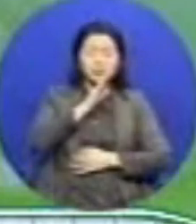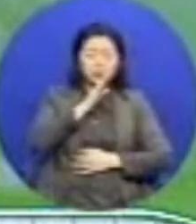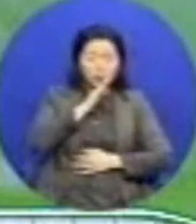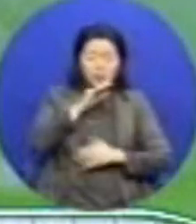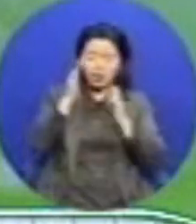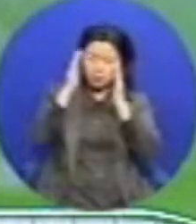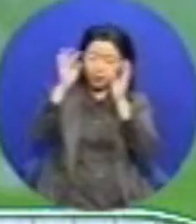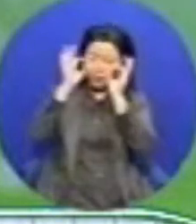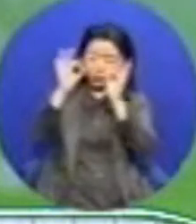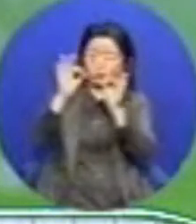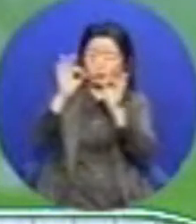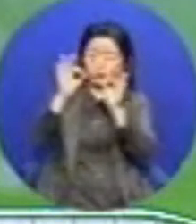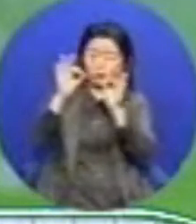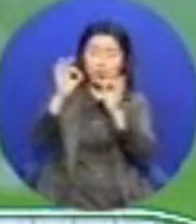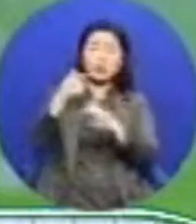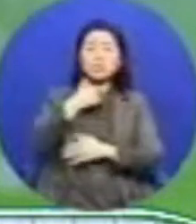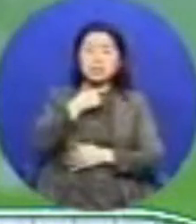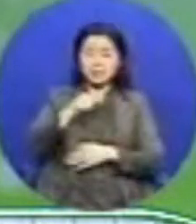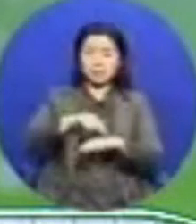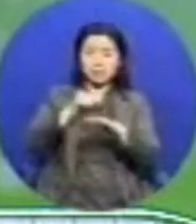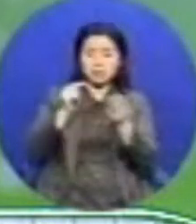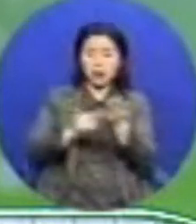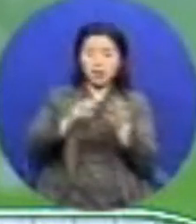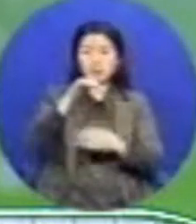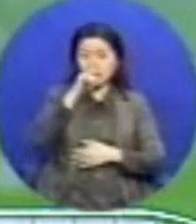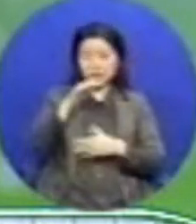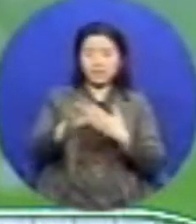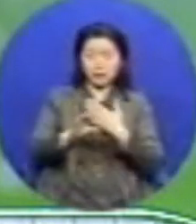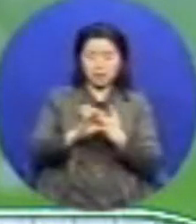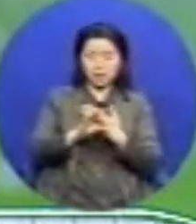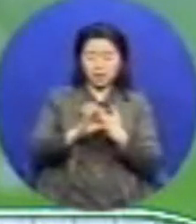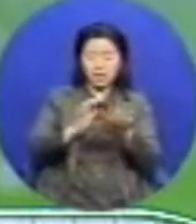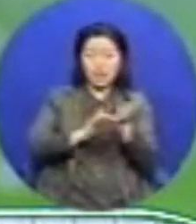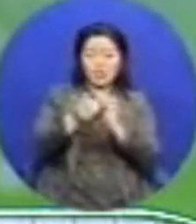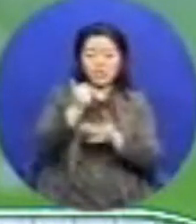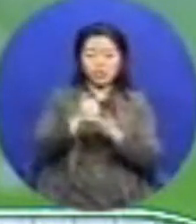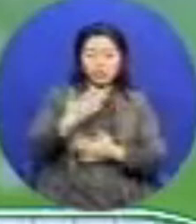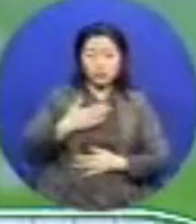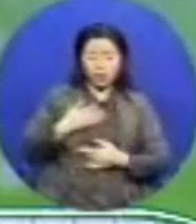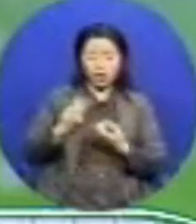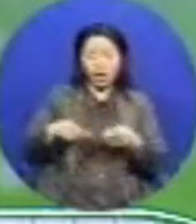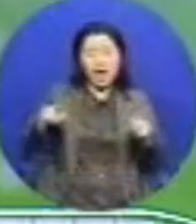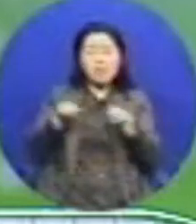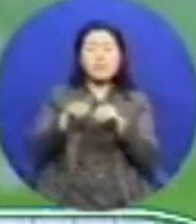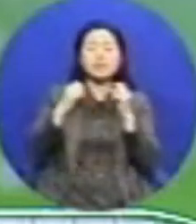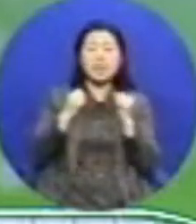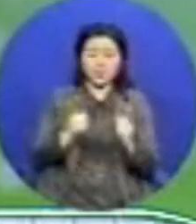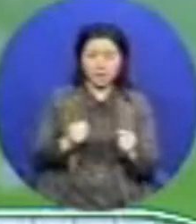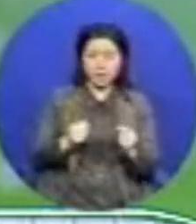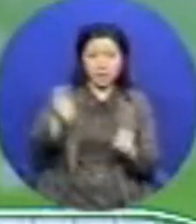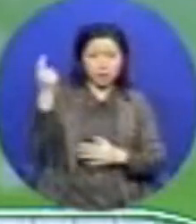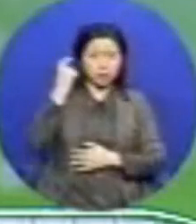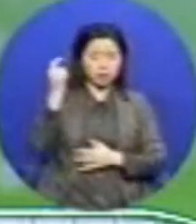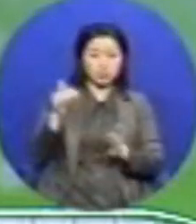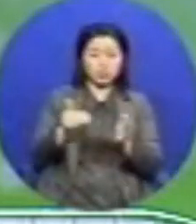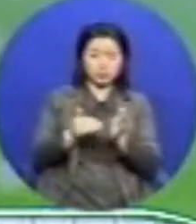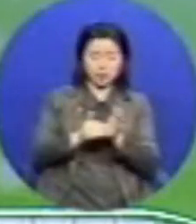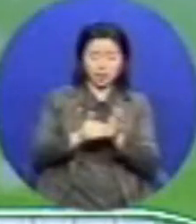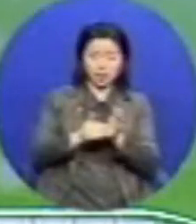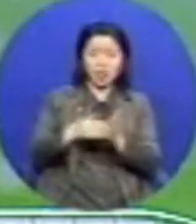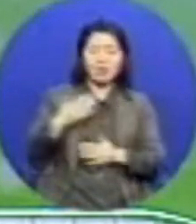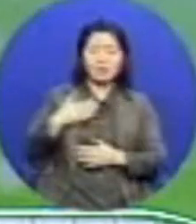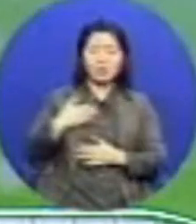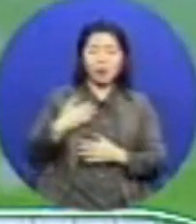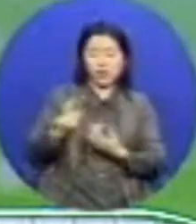있다면 예수님 저와 함께 계시다고 제가 들었습니다 예수님은 제 마음에 오셔 타고 제가 들었습니다